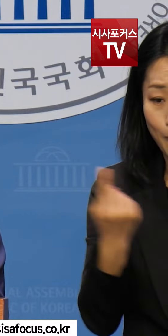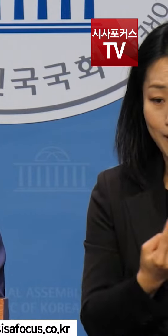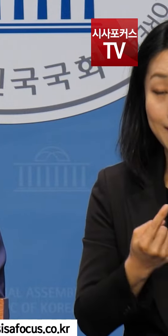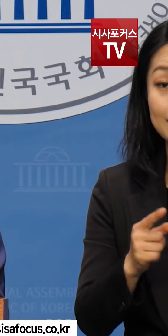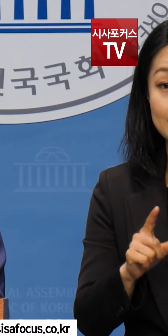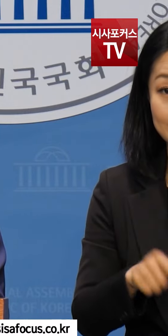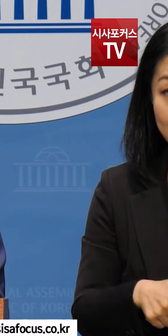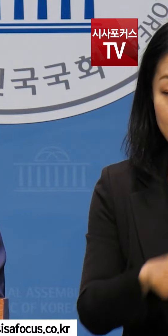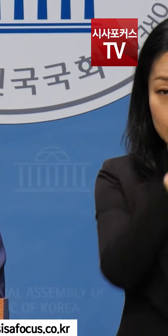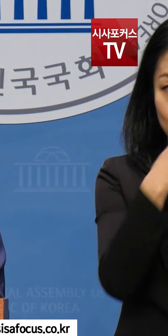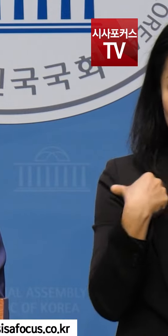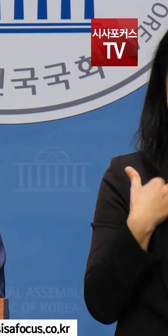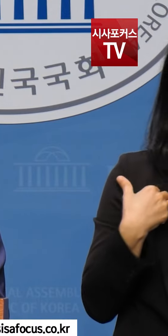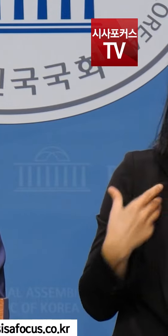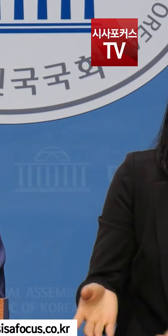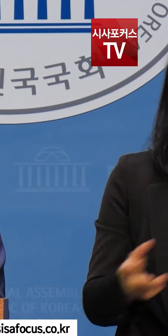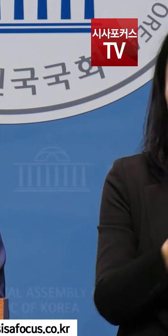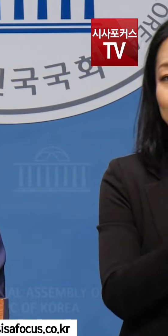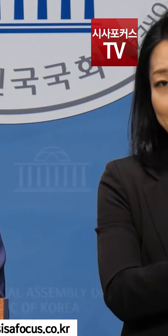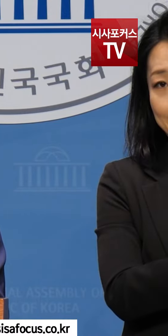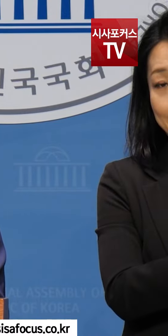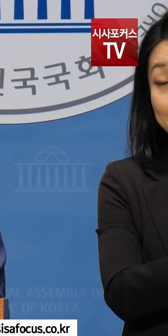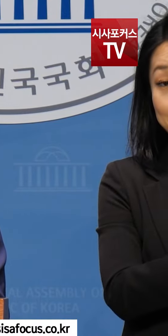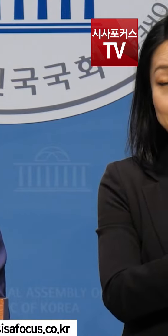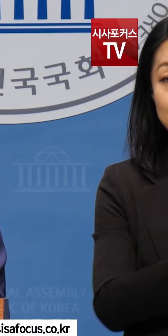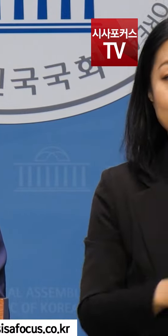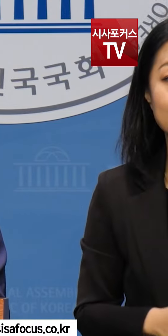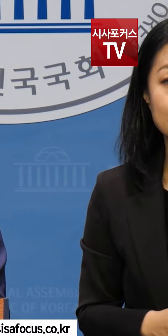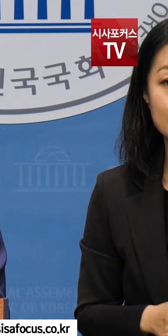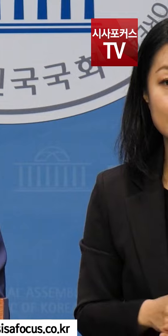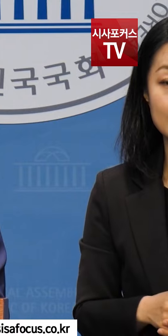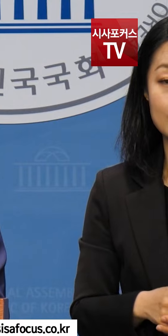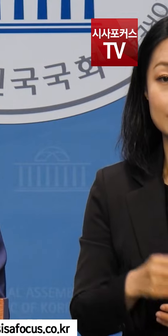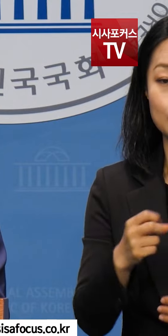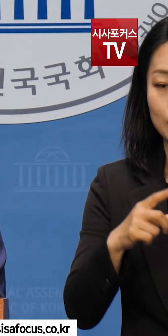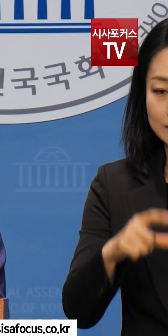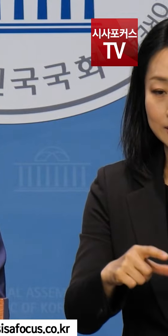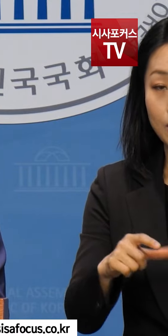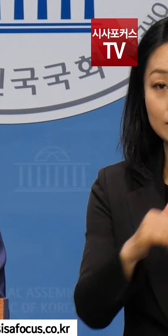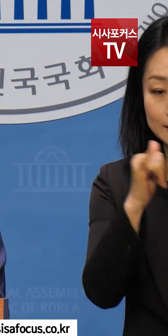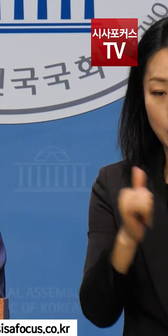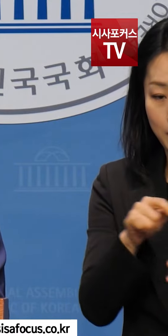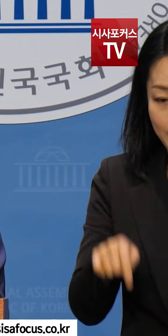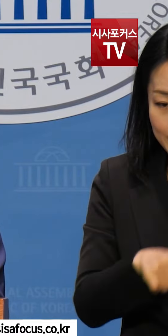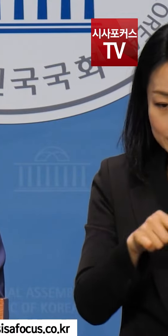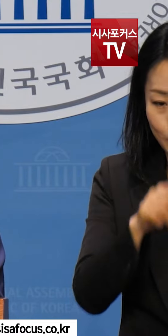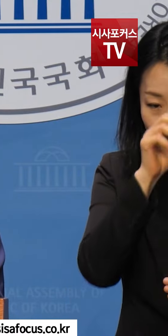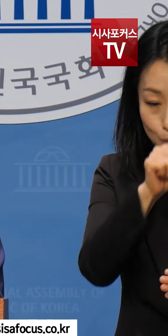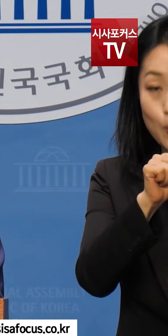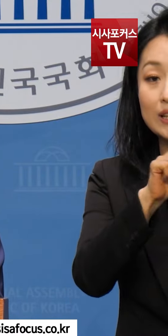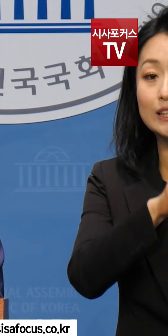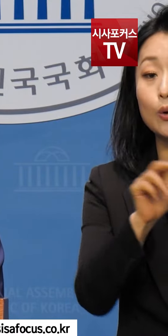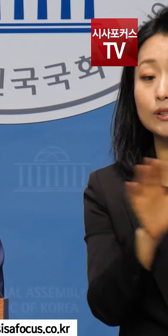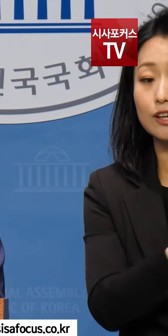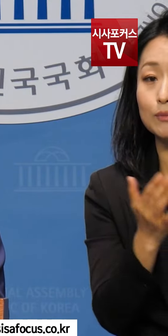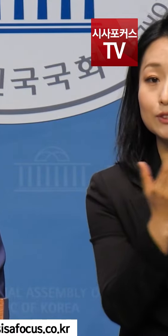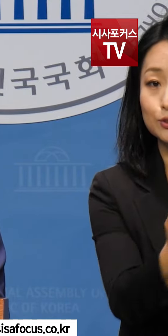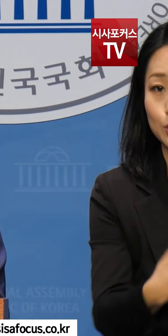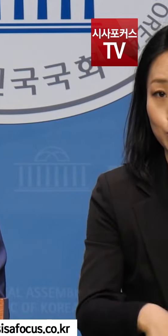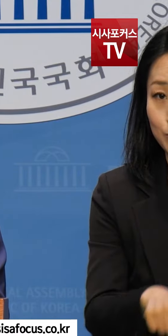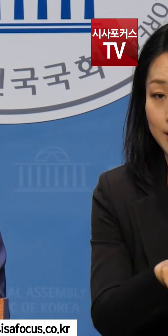정부는 오랫동안 방치해왔습니다. 의료기관부터 지역사회까지 더 좋은 의료 서비스를 제공하기